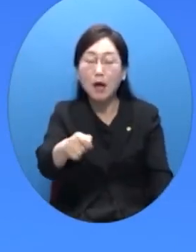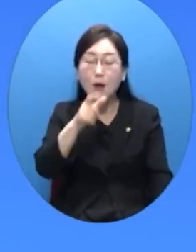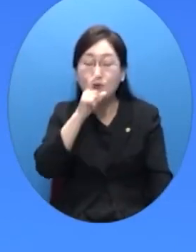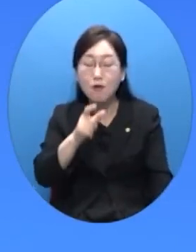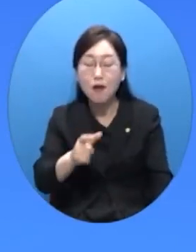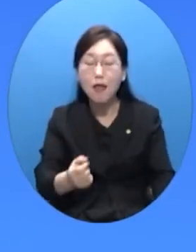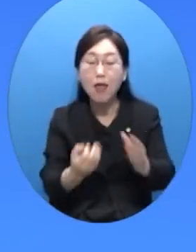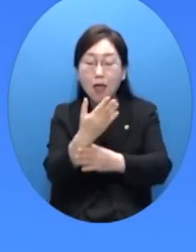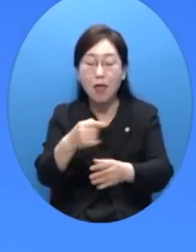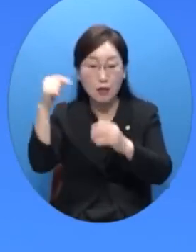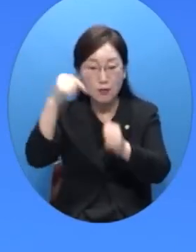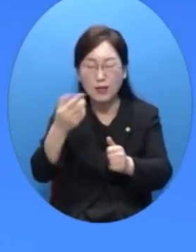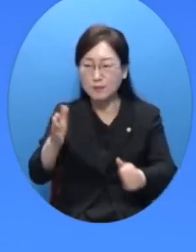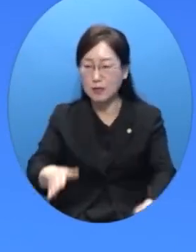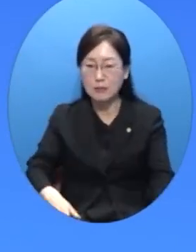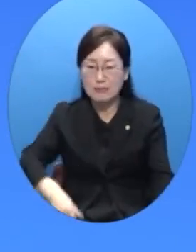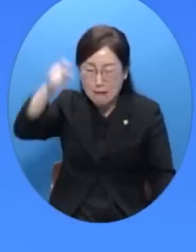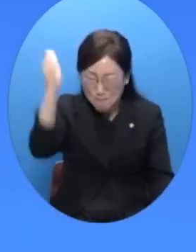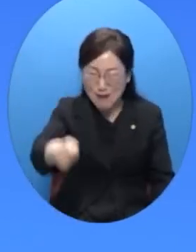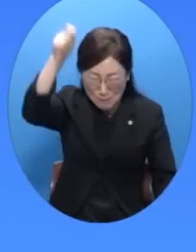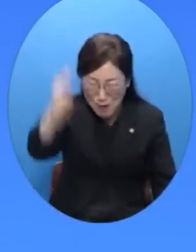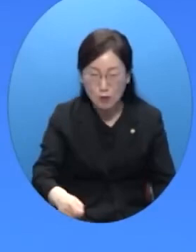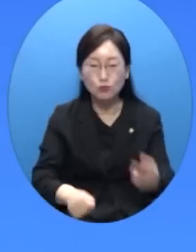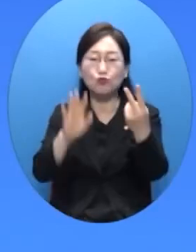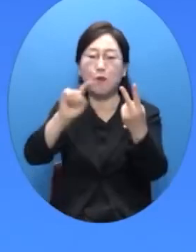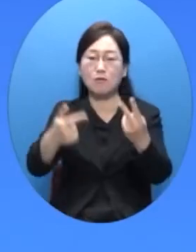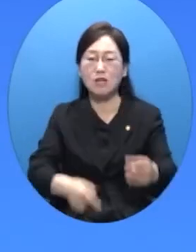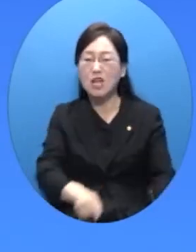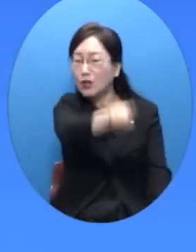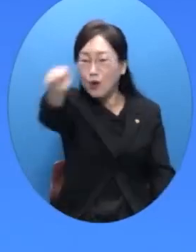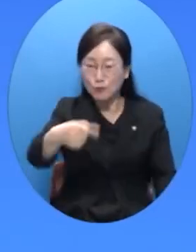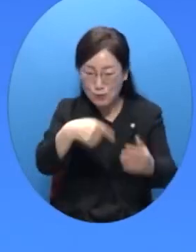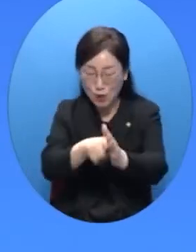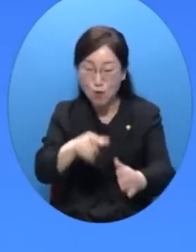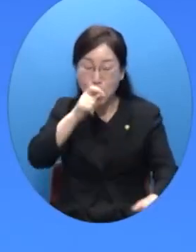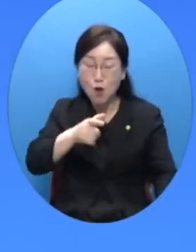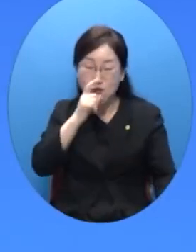지팡이를 들어서 두 번이나 내리치면서 내가 너희를 위해서 물을 내랴!